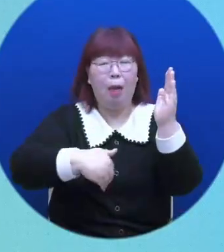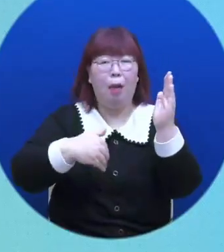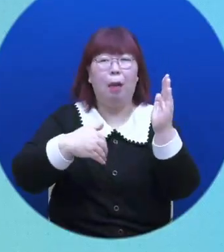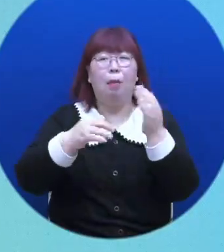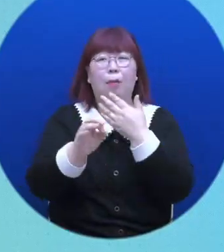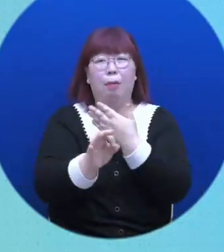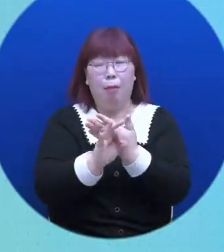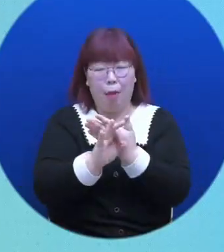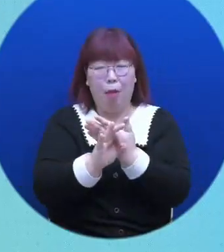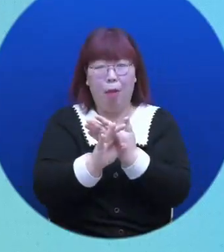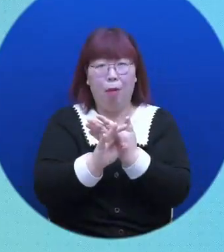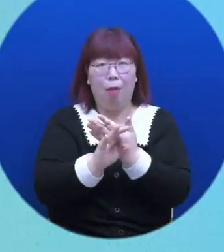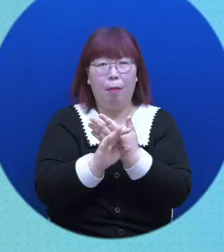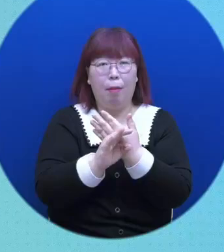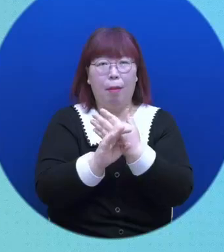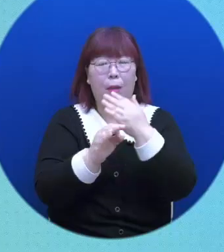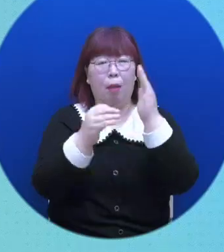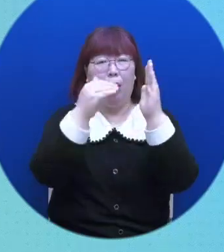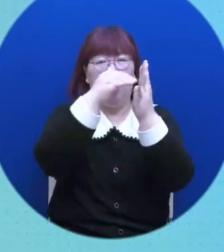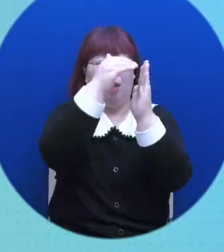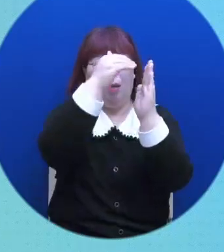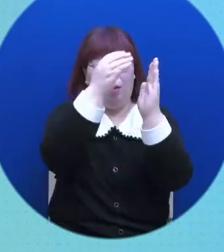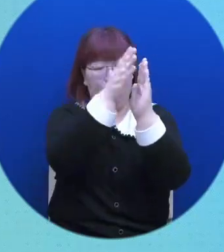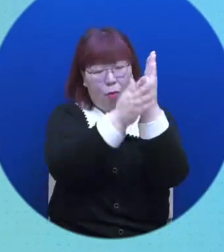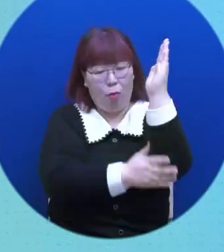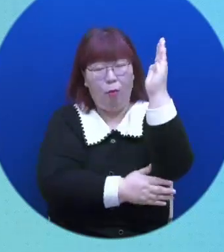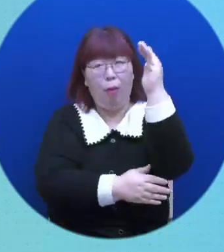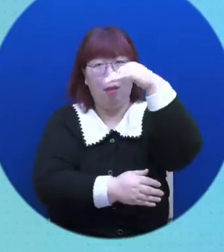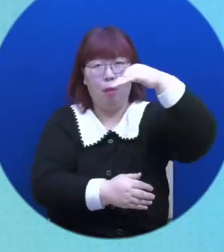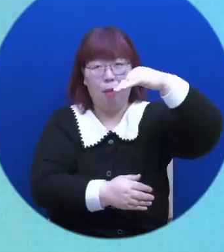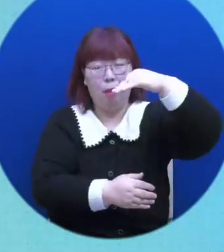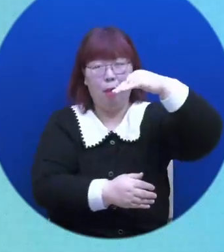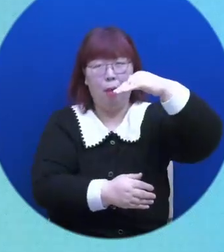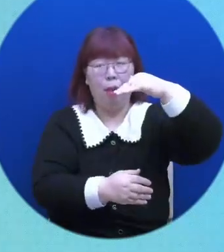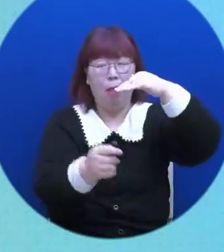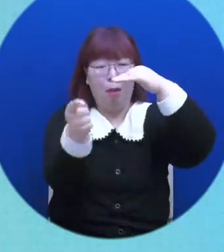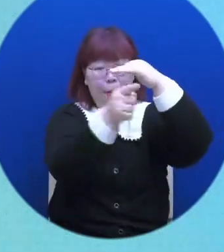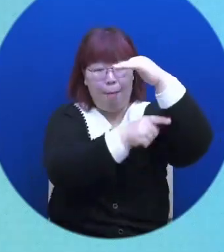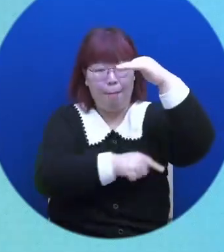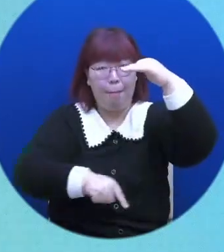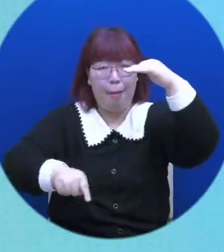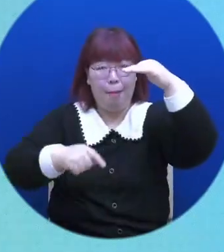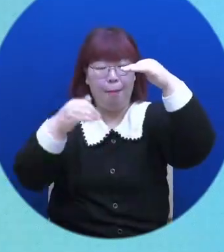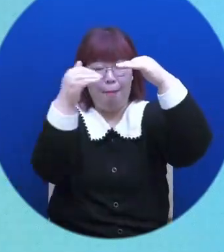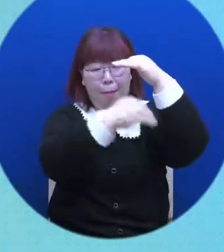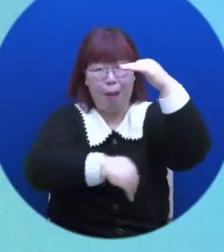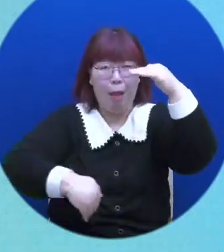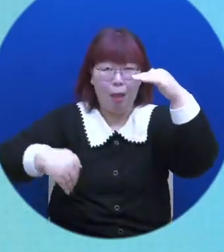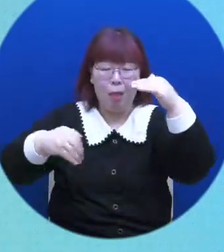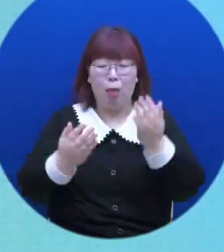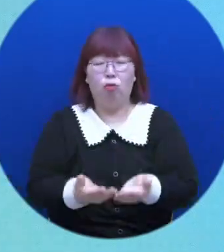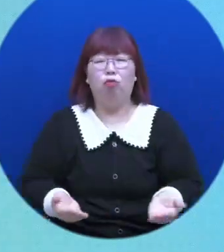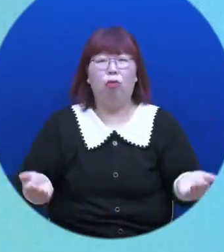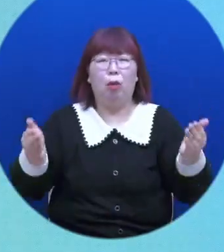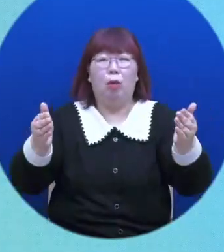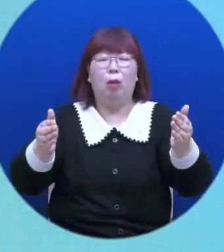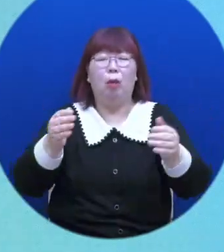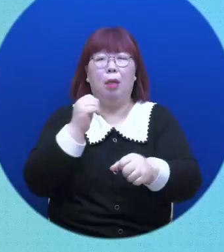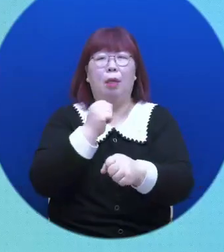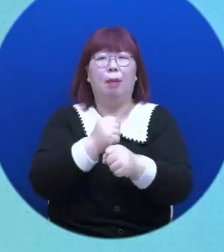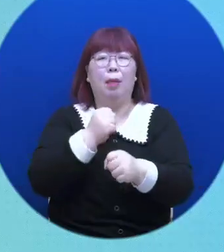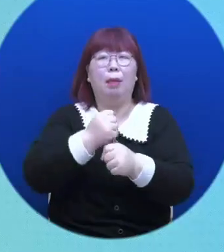흔적이 남아있다라는 걸 얘기해요. 그 우묵하게 패인 구덩이다라는